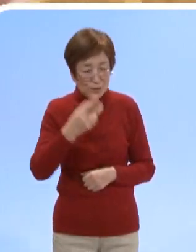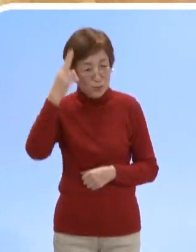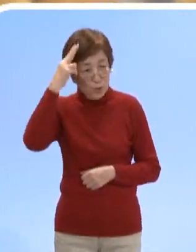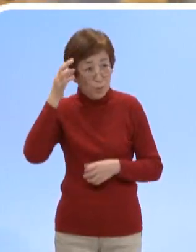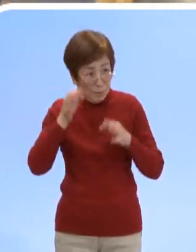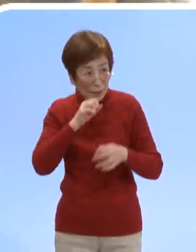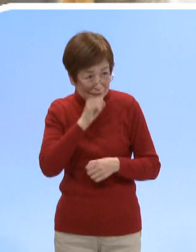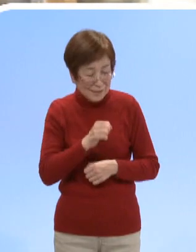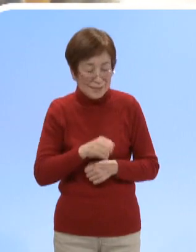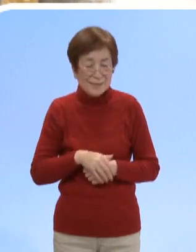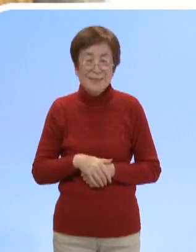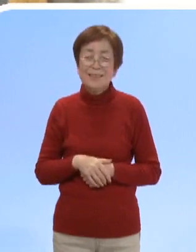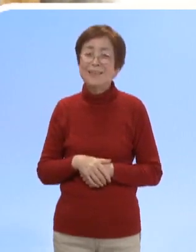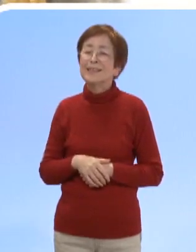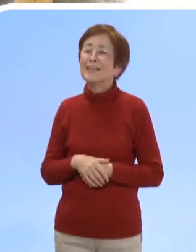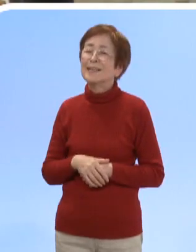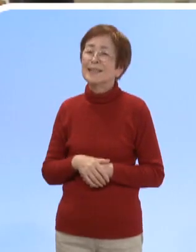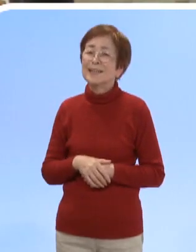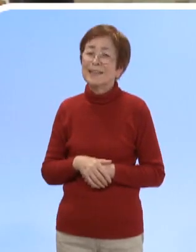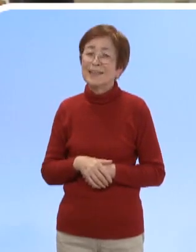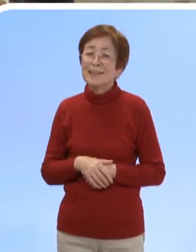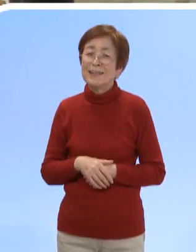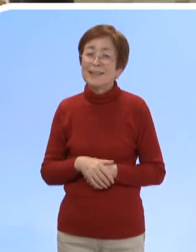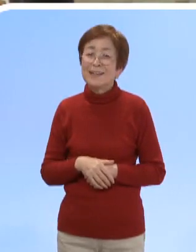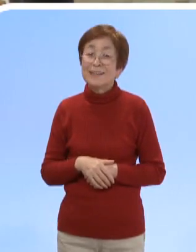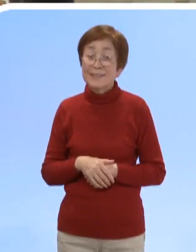だから違うねって。 栗黒豆。